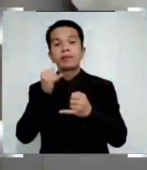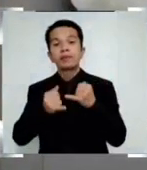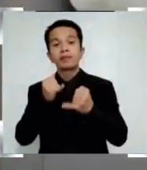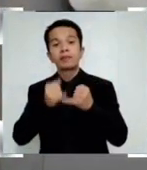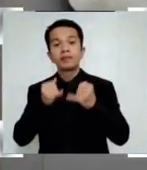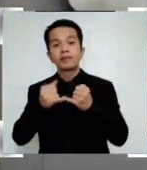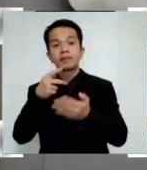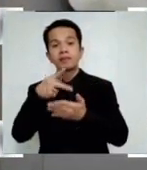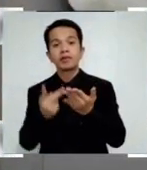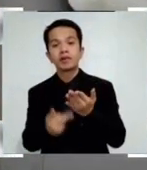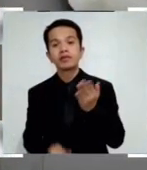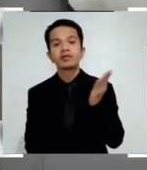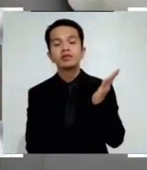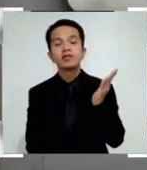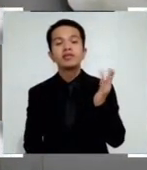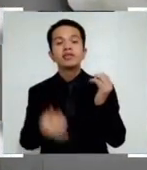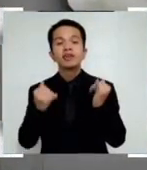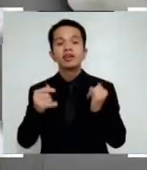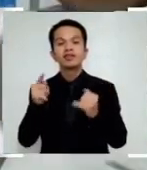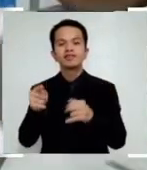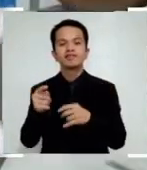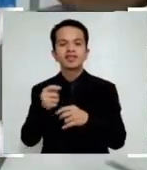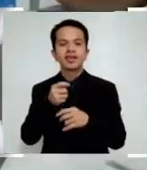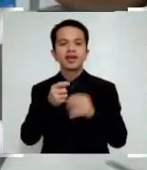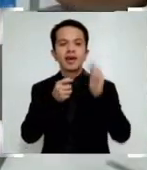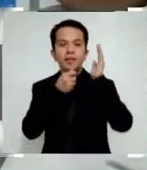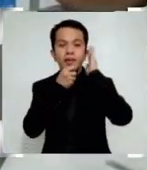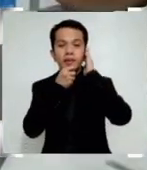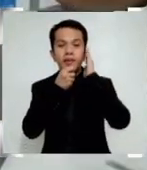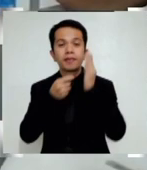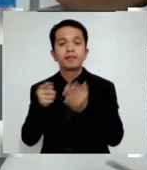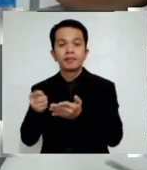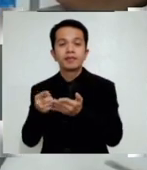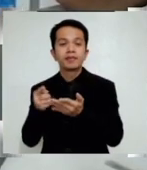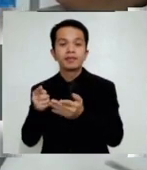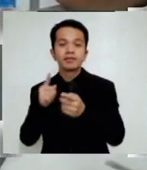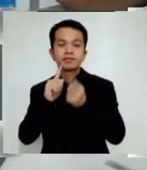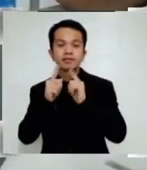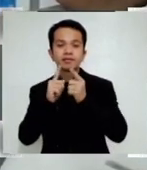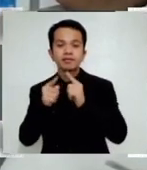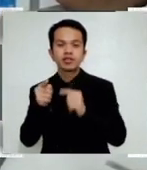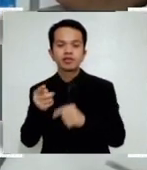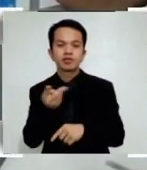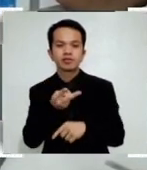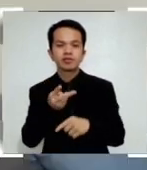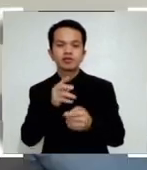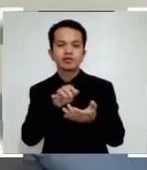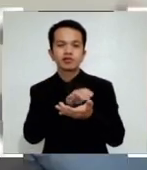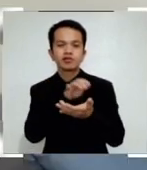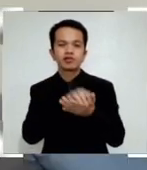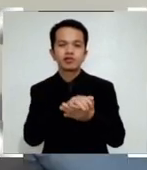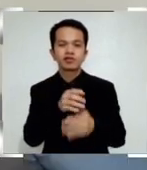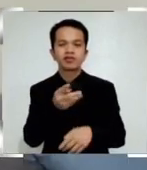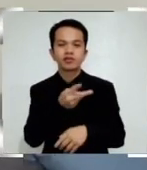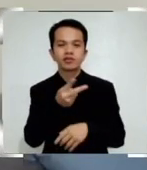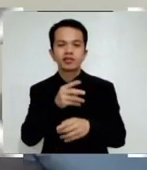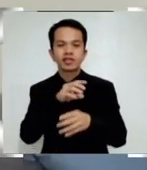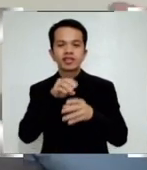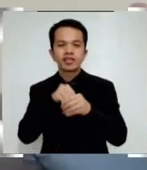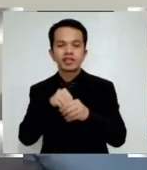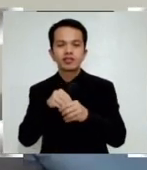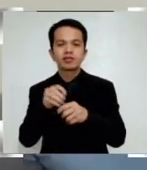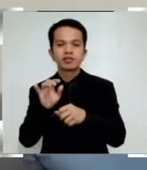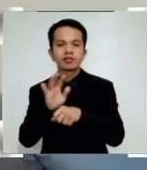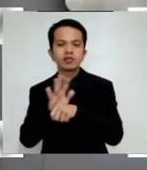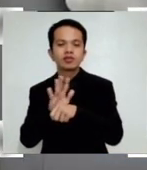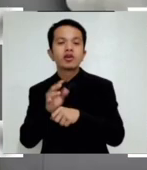sa podcast ni Megan Young at Mikael Daez na gumanap bilang mag-asawang Diana at Christoph Reyales sa series, ni-reveal ni Royal Blood writer